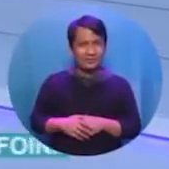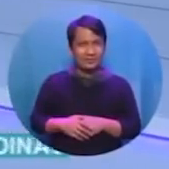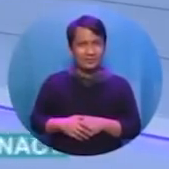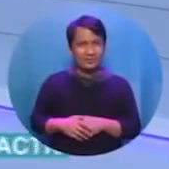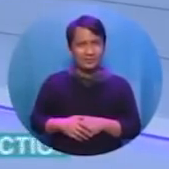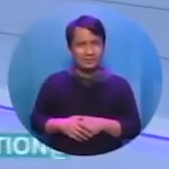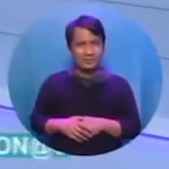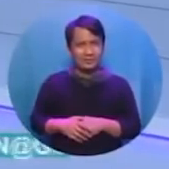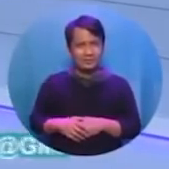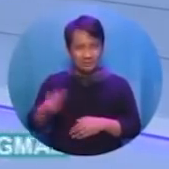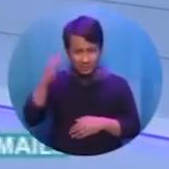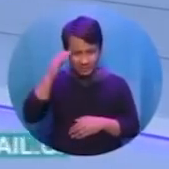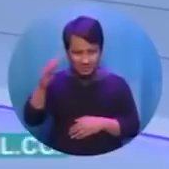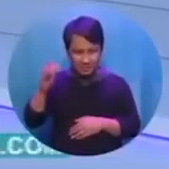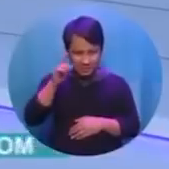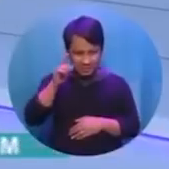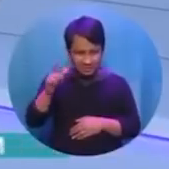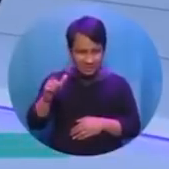Hello, Lovely.